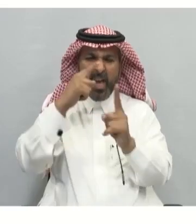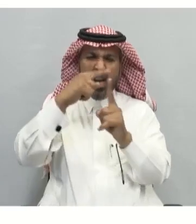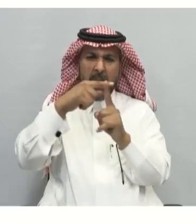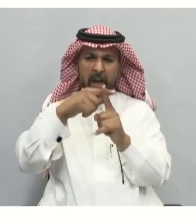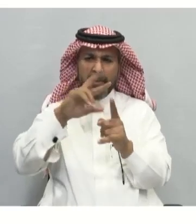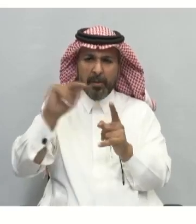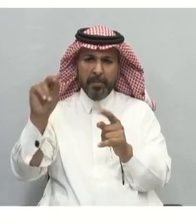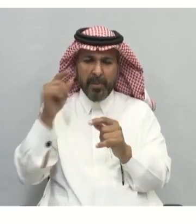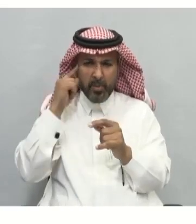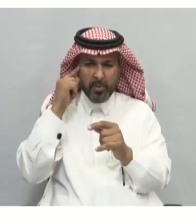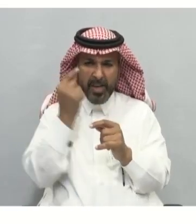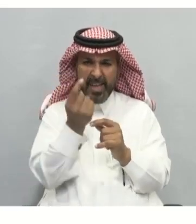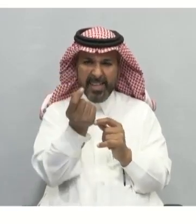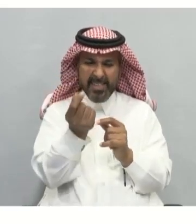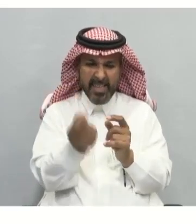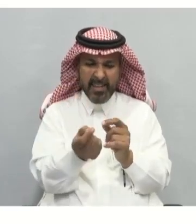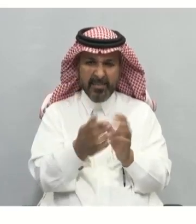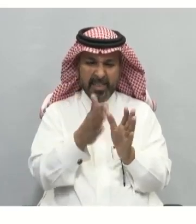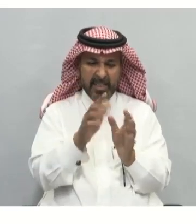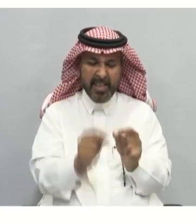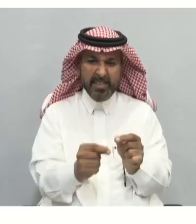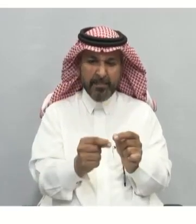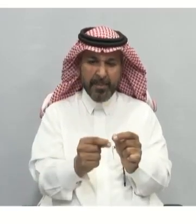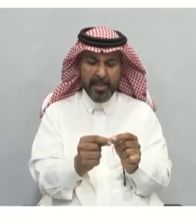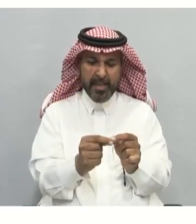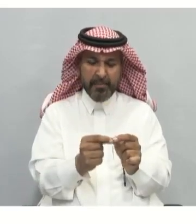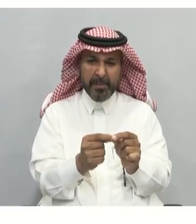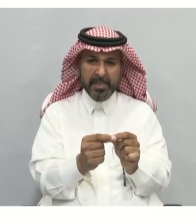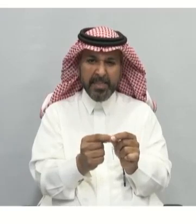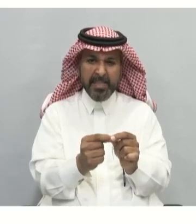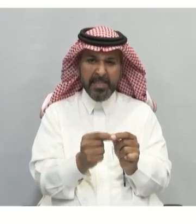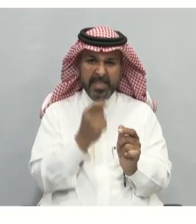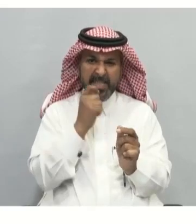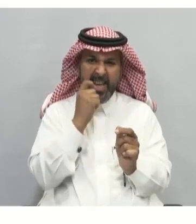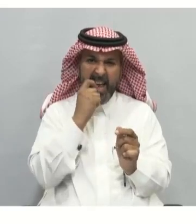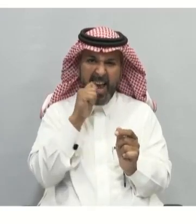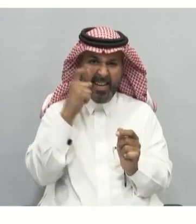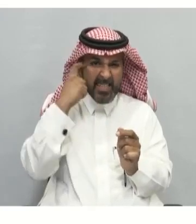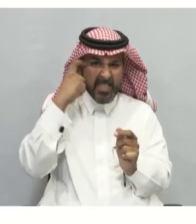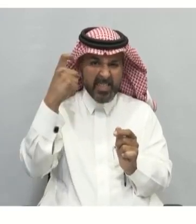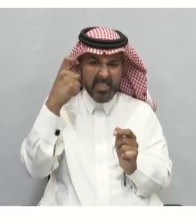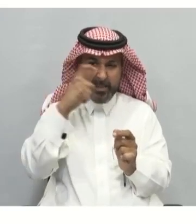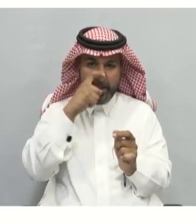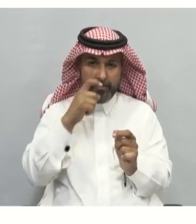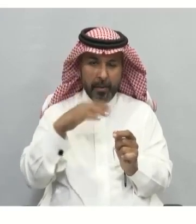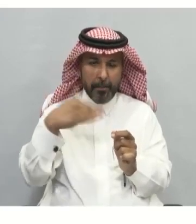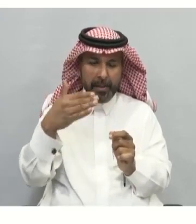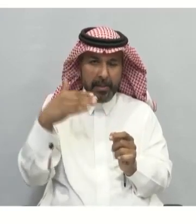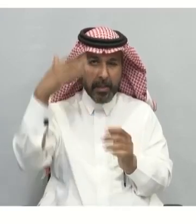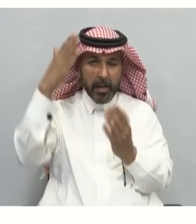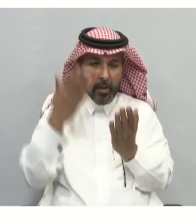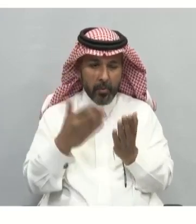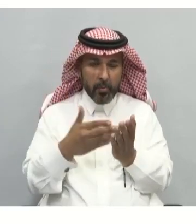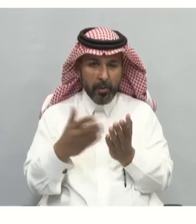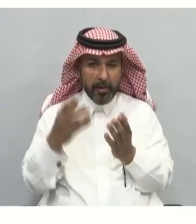معتدله حتى يقسمها الله اذا شاء حتى يقسمها الله اذا شاء والحديث عند